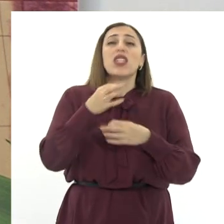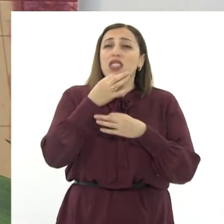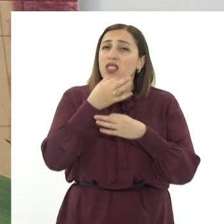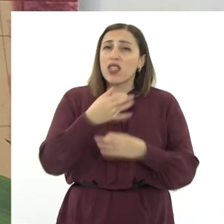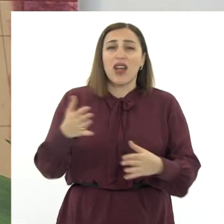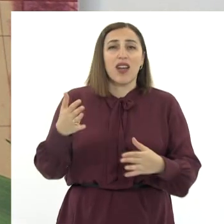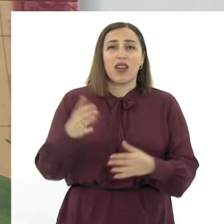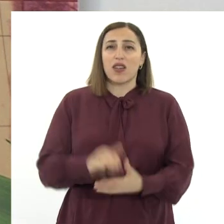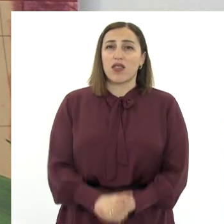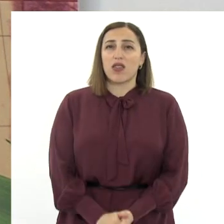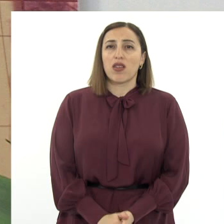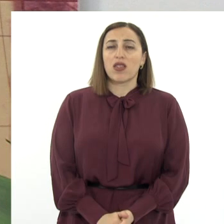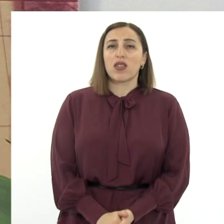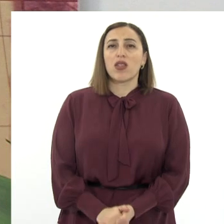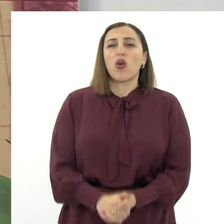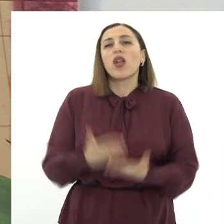Մինչև ցանկացած